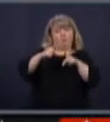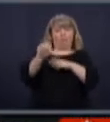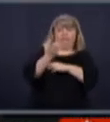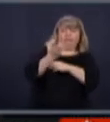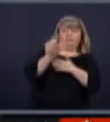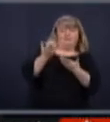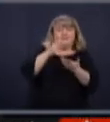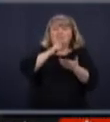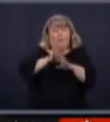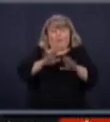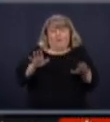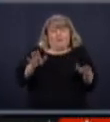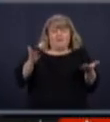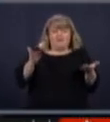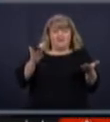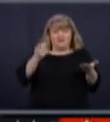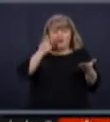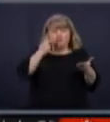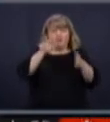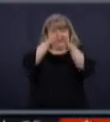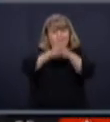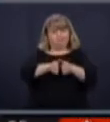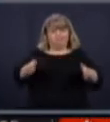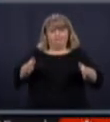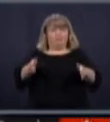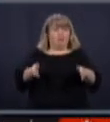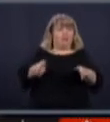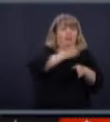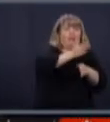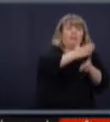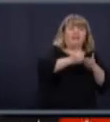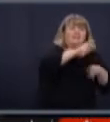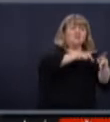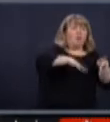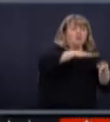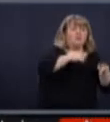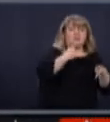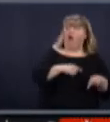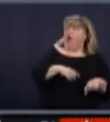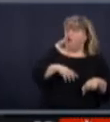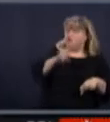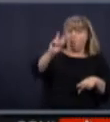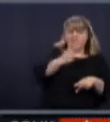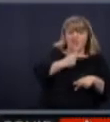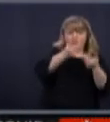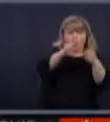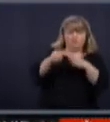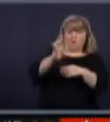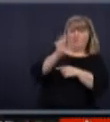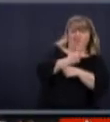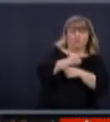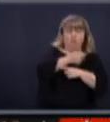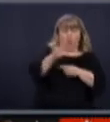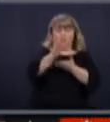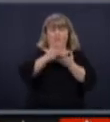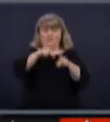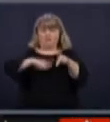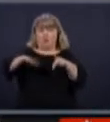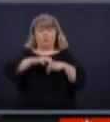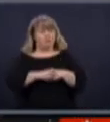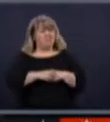gens d'un côté qui trouvent que je déconfine trop vite, puis d'autres qui trouvent que je déconfine pas assez vite. Donc, c'est difficile de plaire à